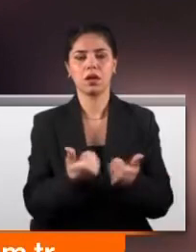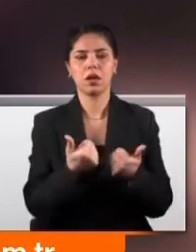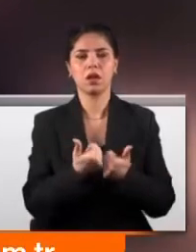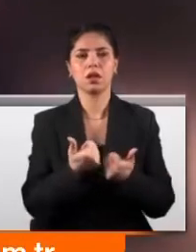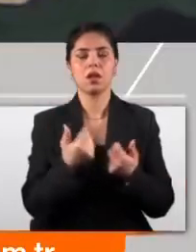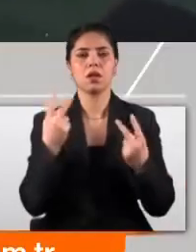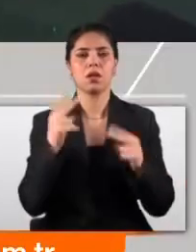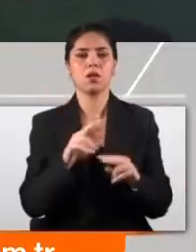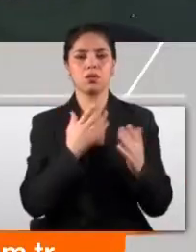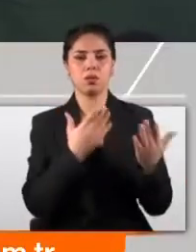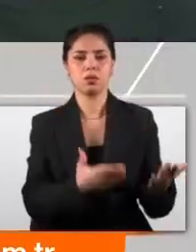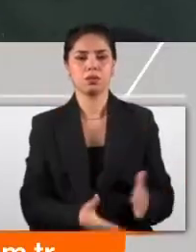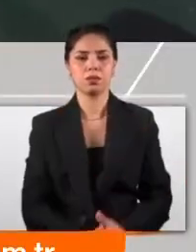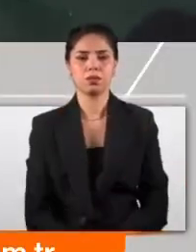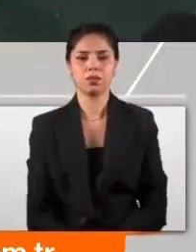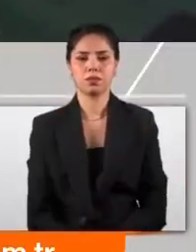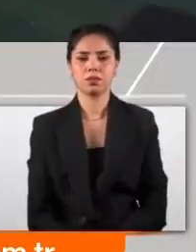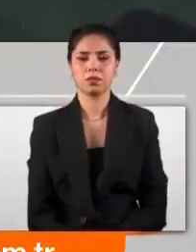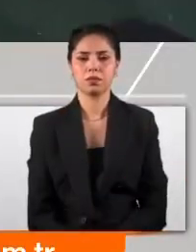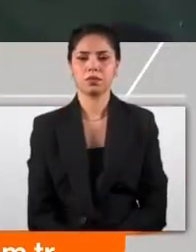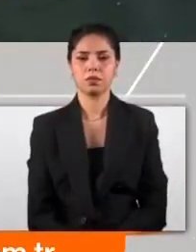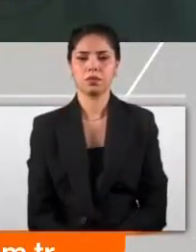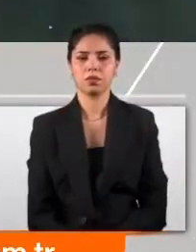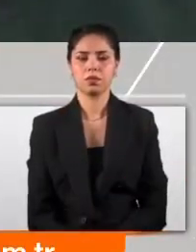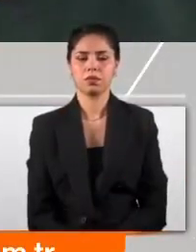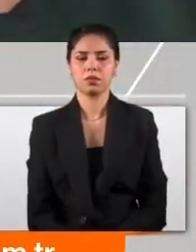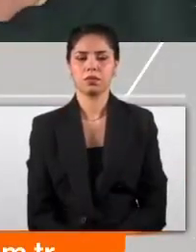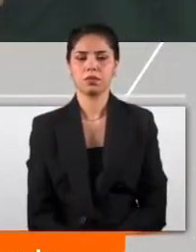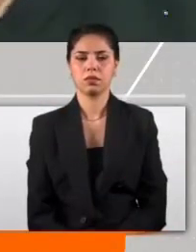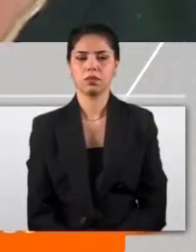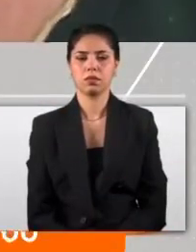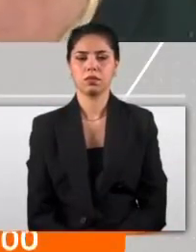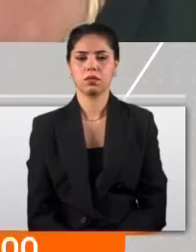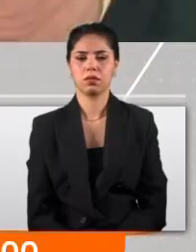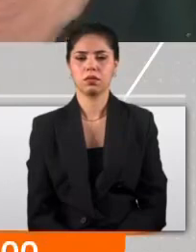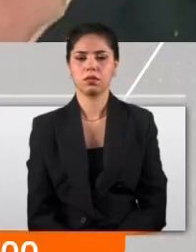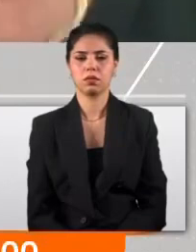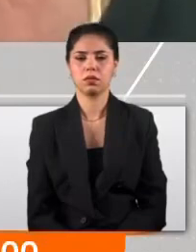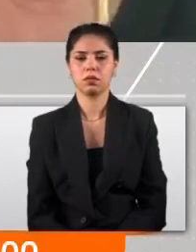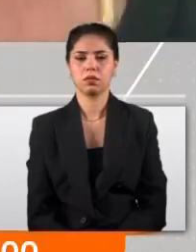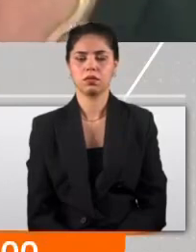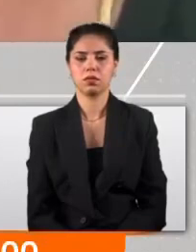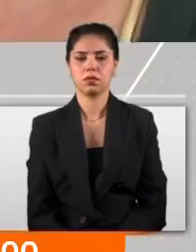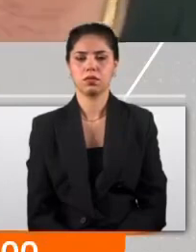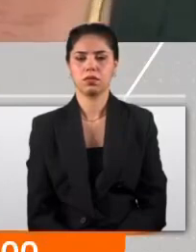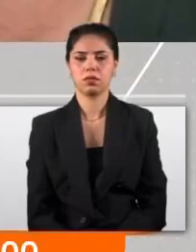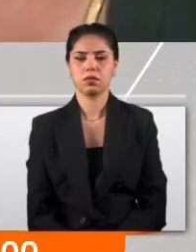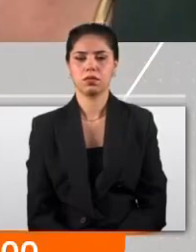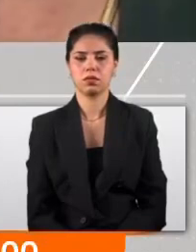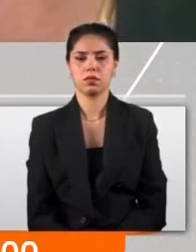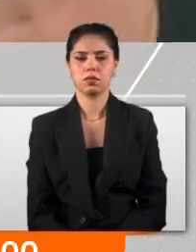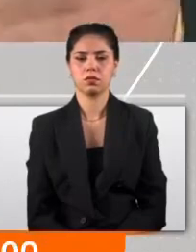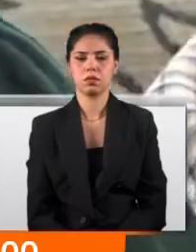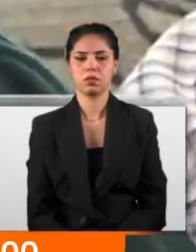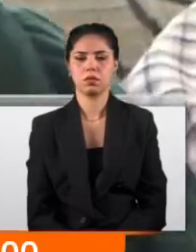kazayla toprağa verdi. Ağlasaydım, sızlasaydım, gitseydim başında, dursaydım. Ben gidene kadar